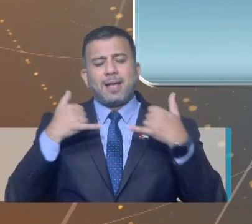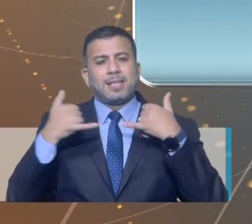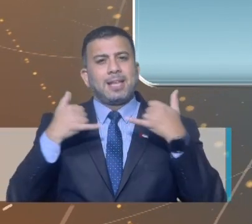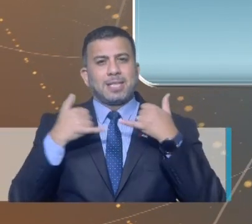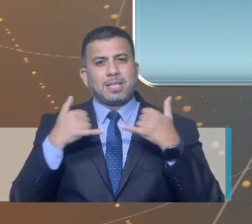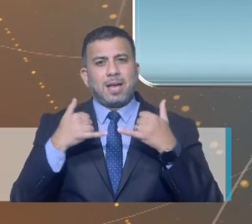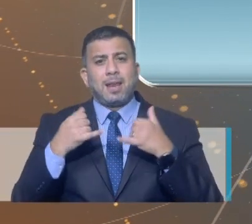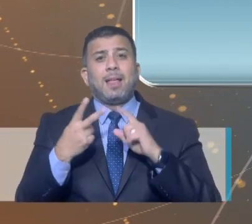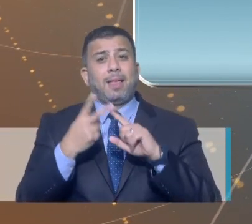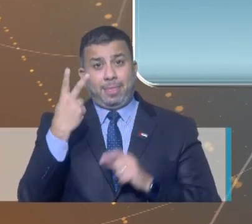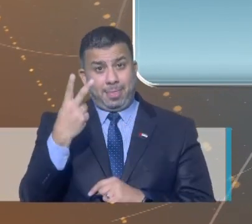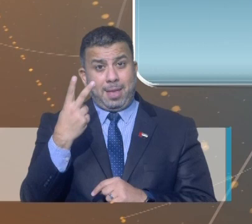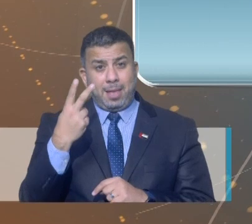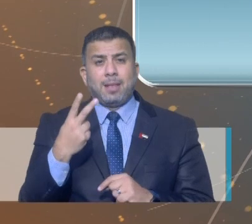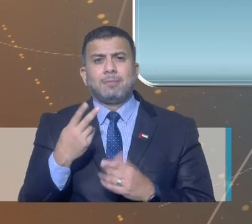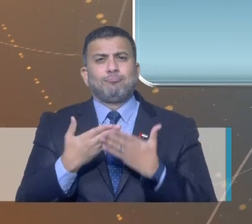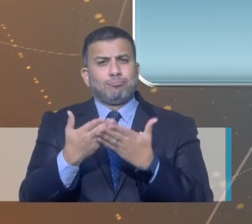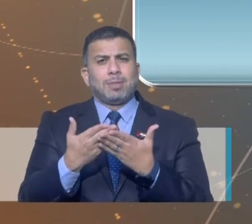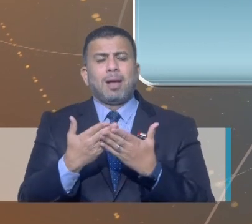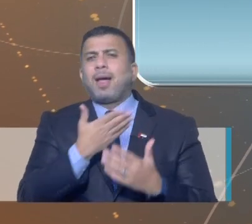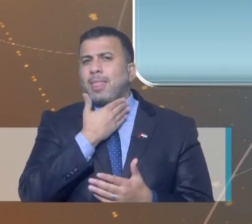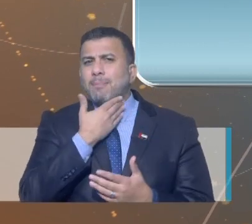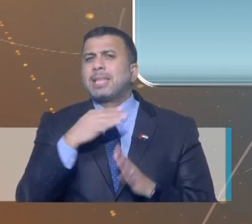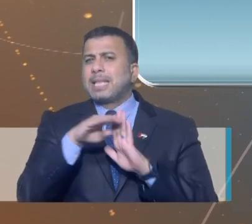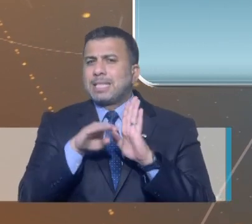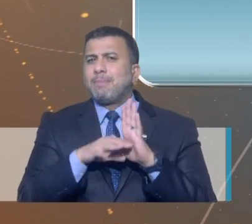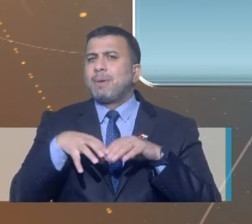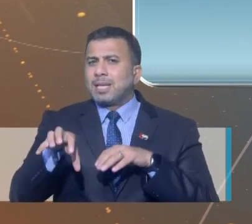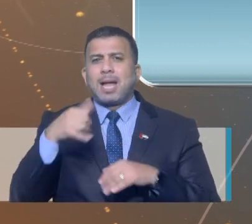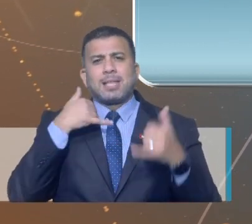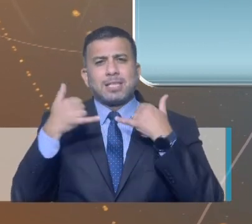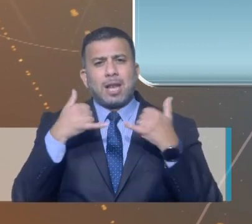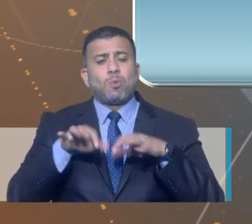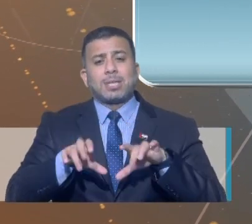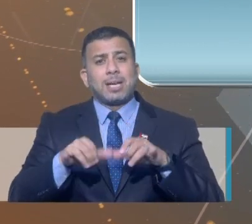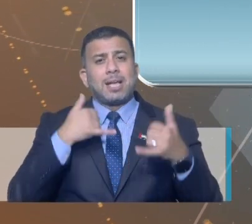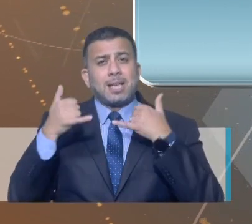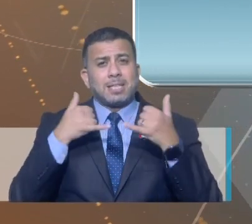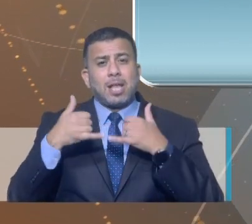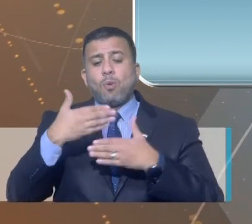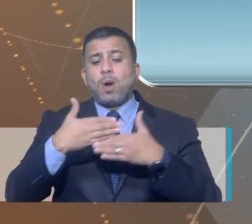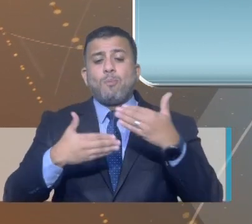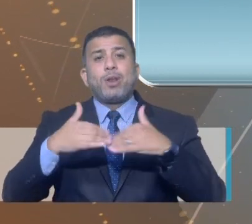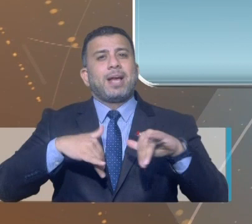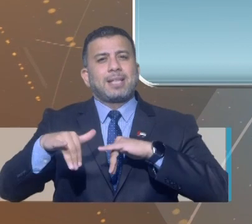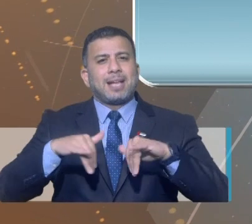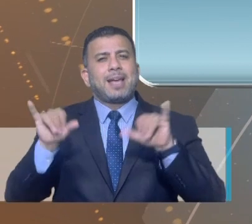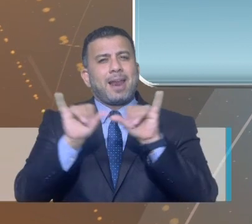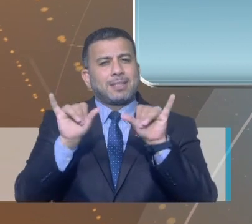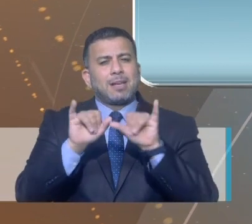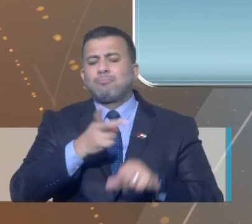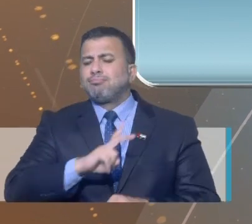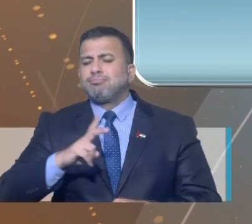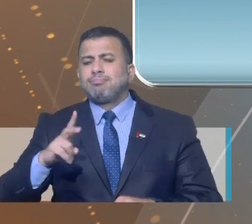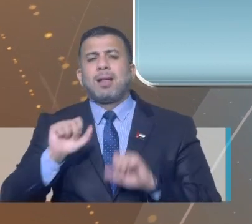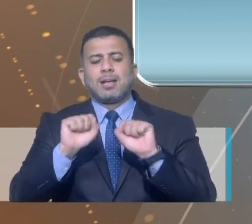وتقنيات الاتصال تقديم كافه الخدمات التنظيميه بقطاع الاتصالات وتقنيات الاتصال والبنيه